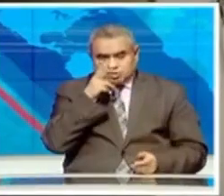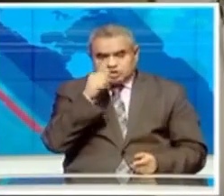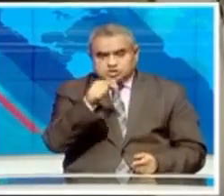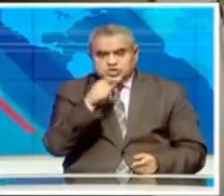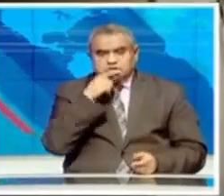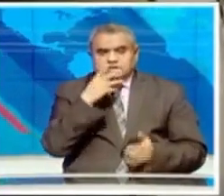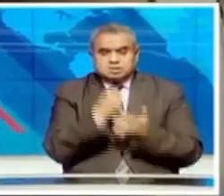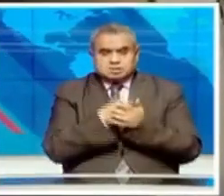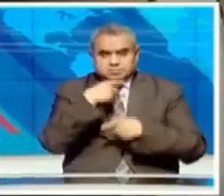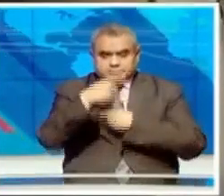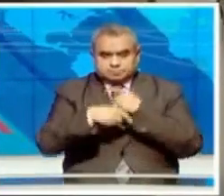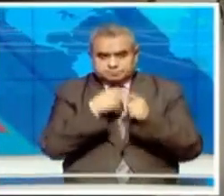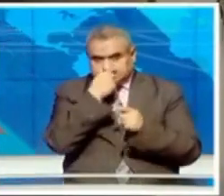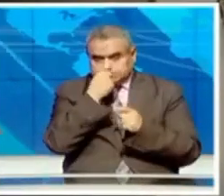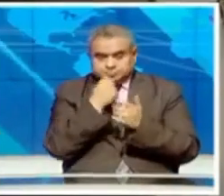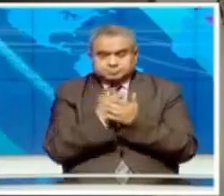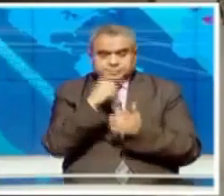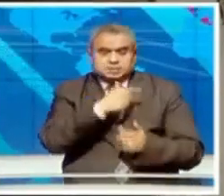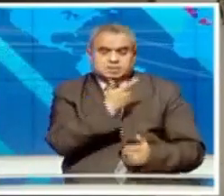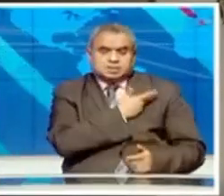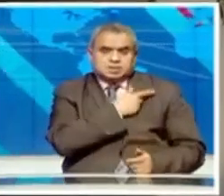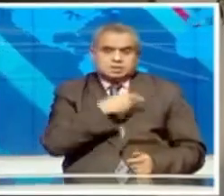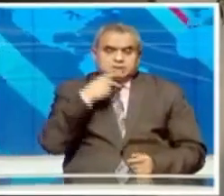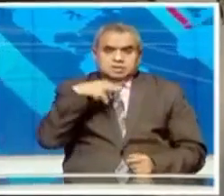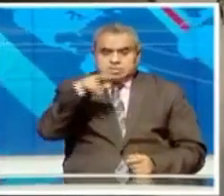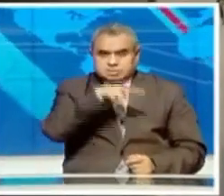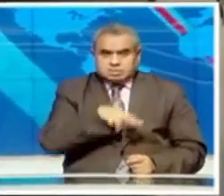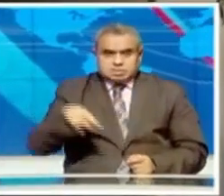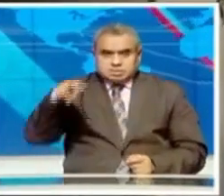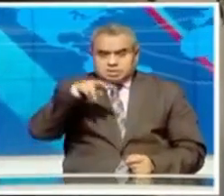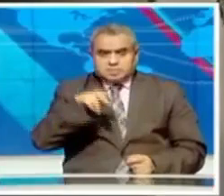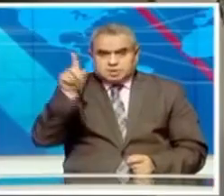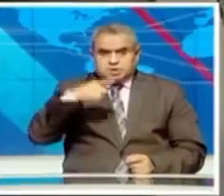15 من نوفمبر 2023 وحتى الثلاثاء الموافق